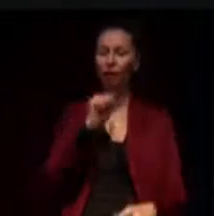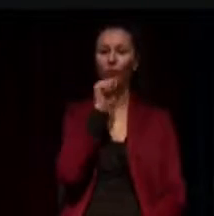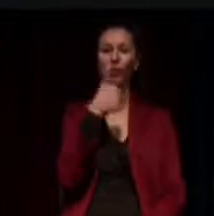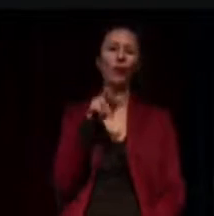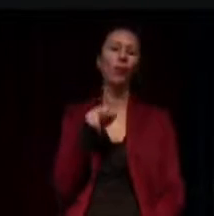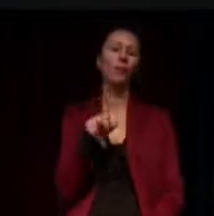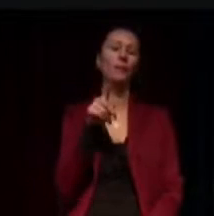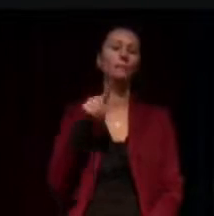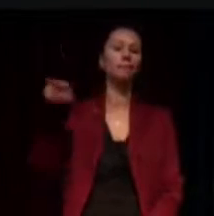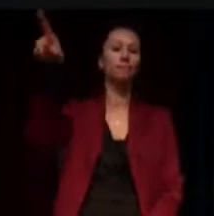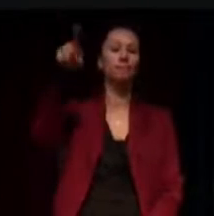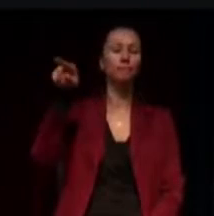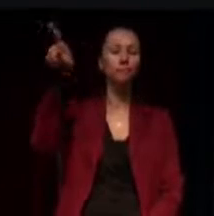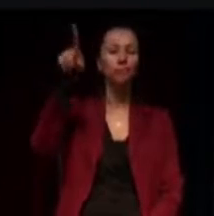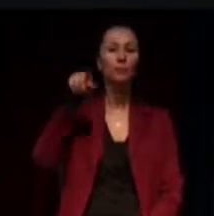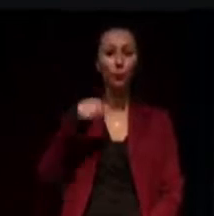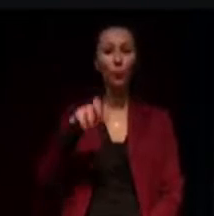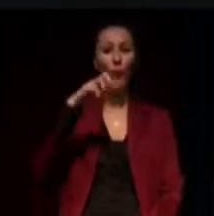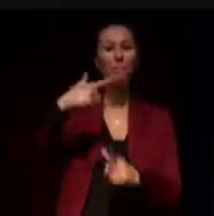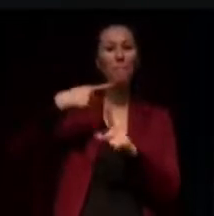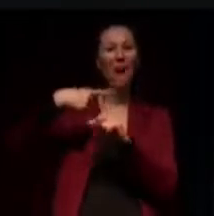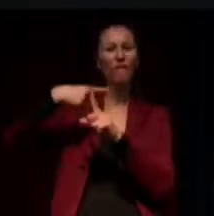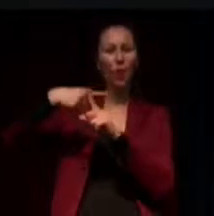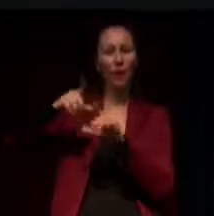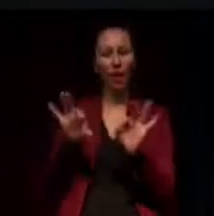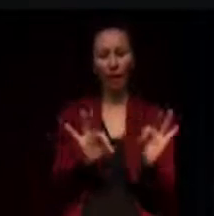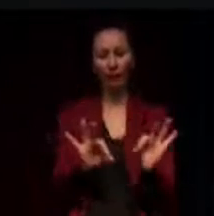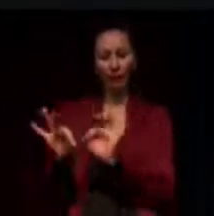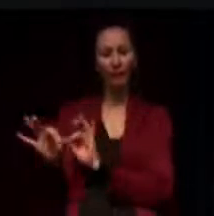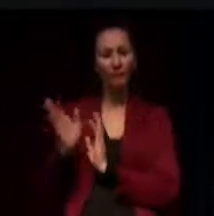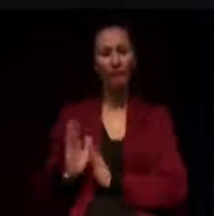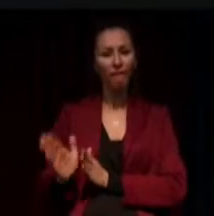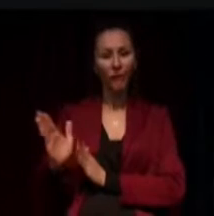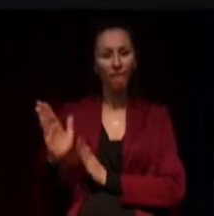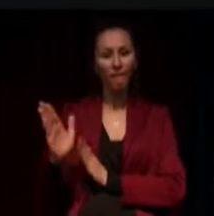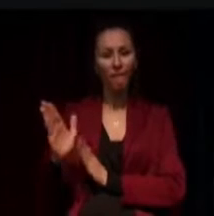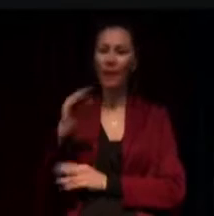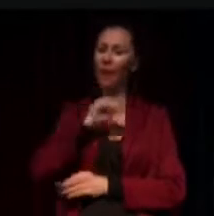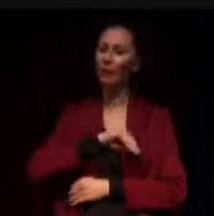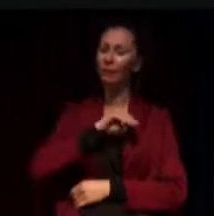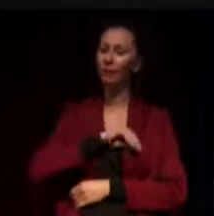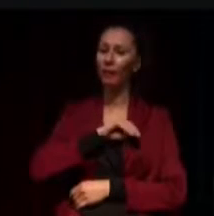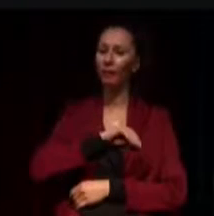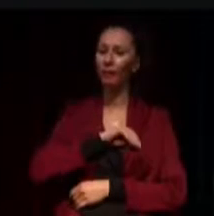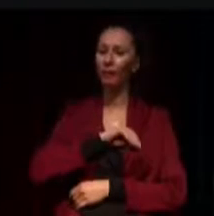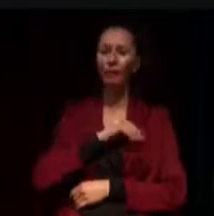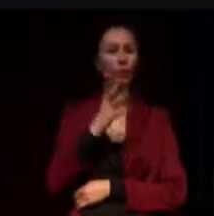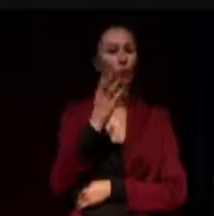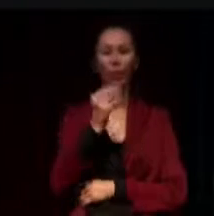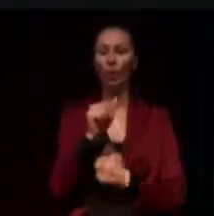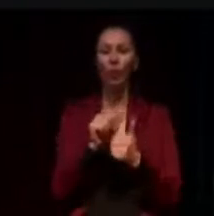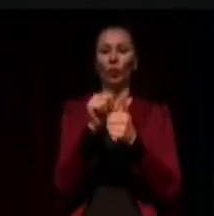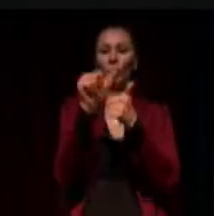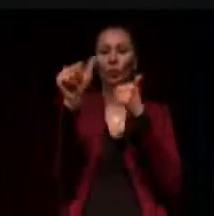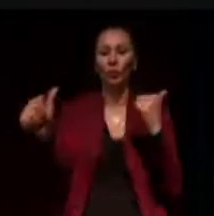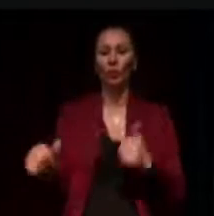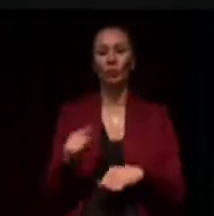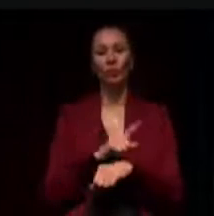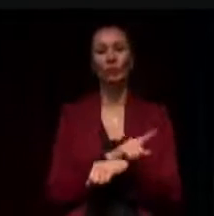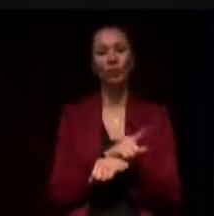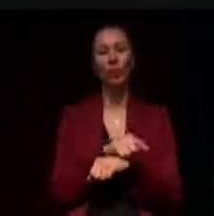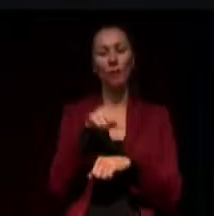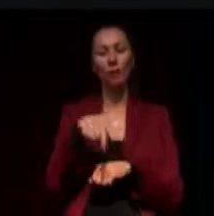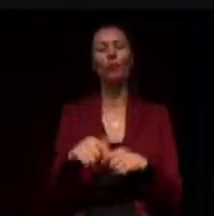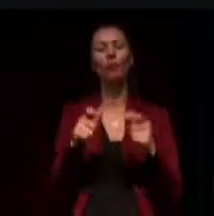bulamayacaktık. Bu performansla devam edersek herhalde çok uzunca bir süre